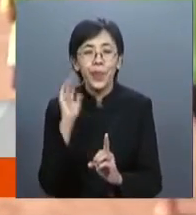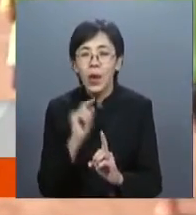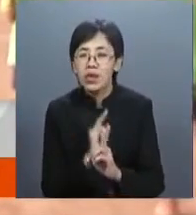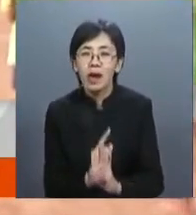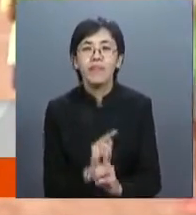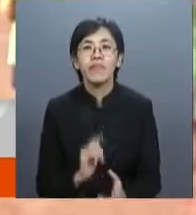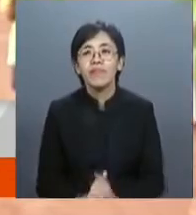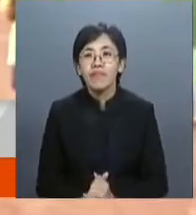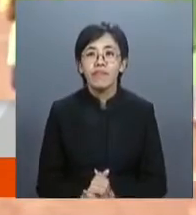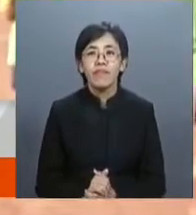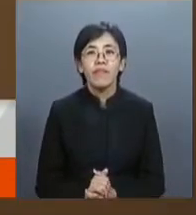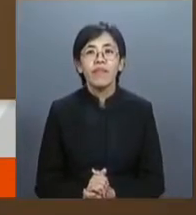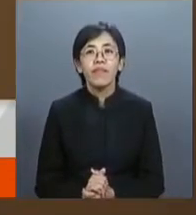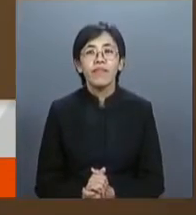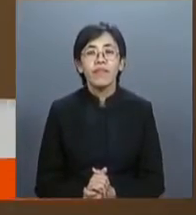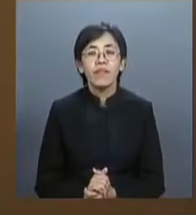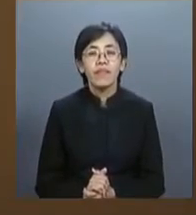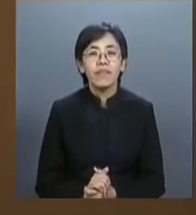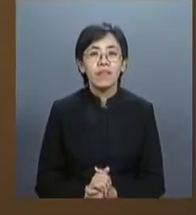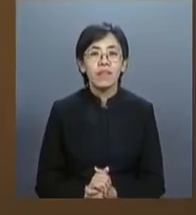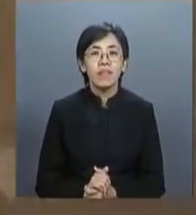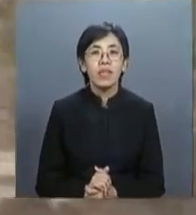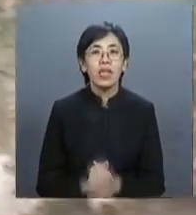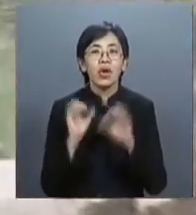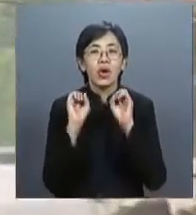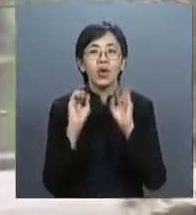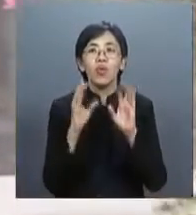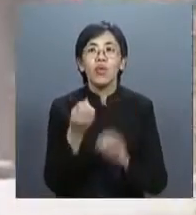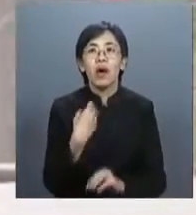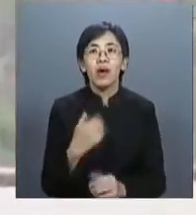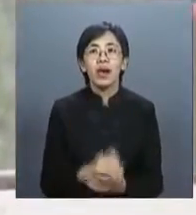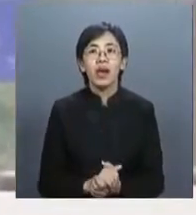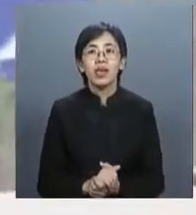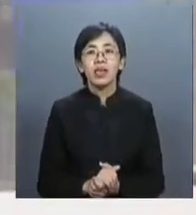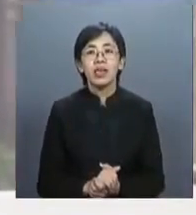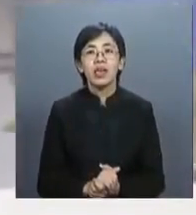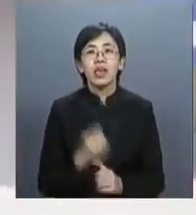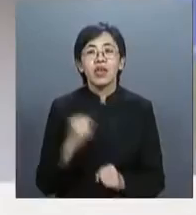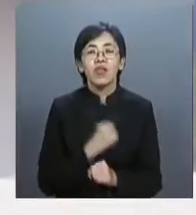านตามบ้านครับครูบอกว่าซ้อมแบบผม